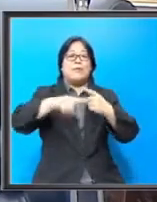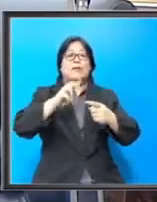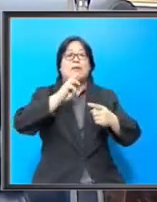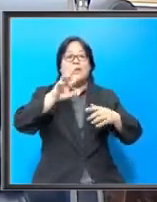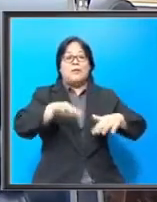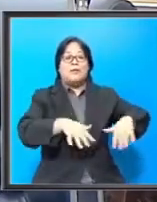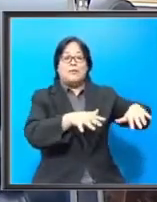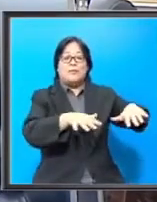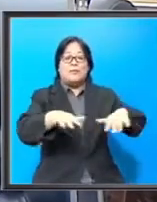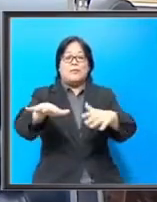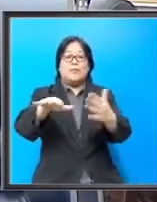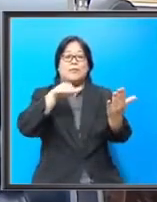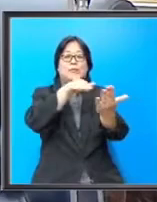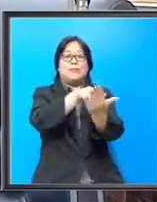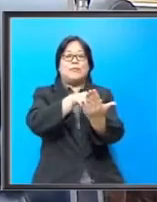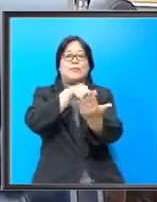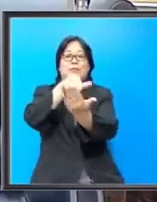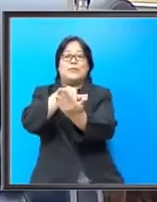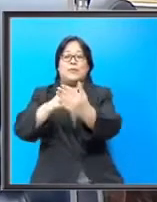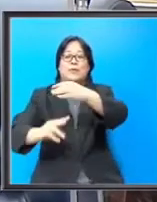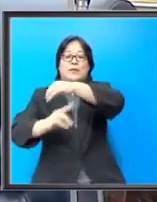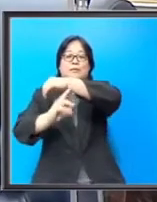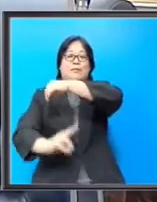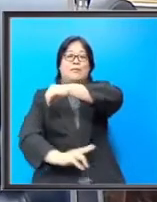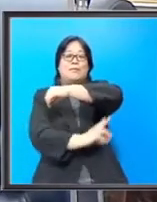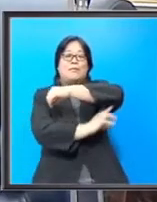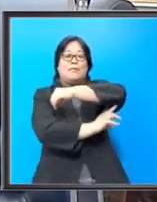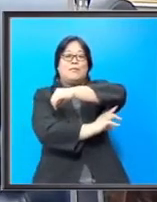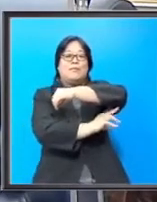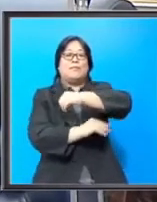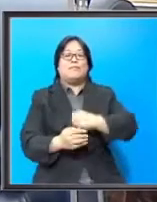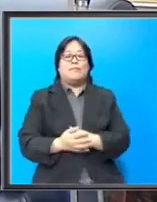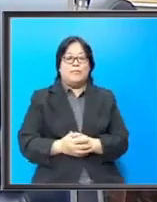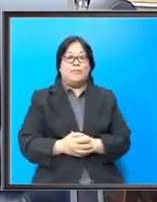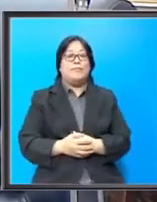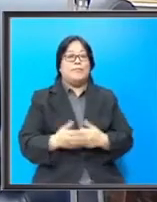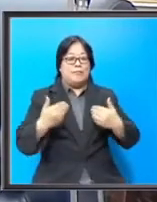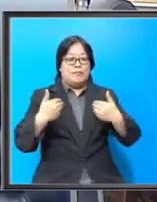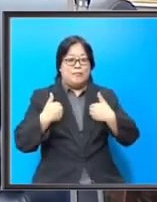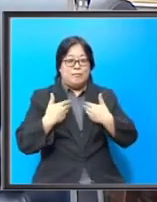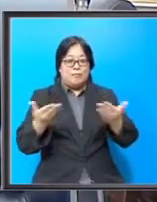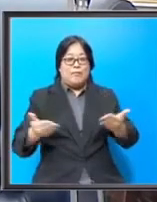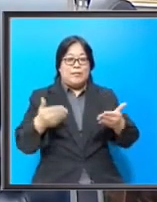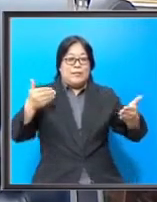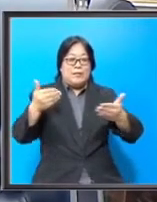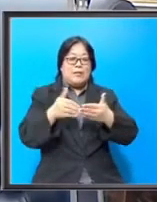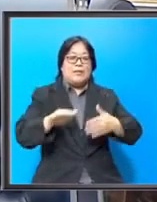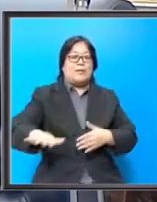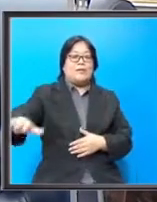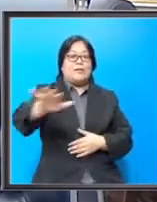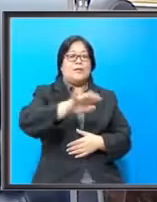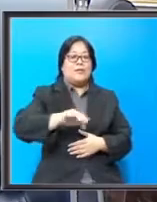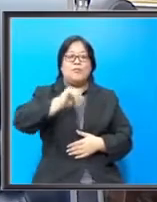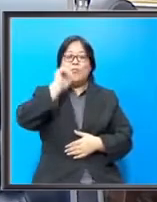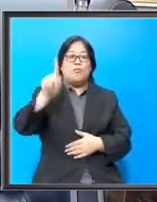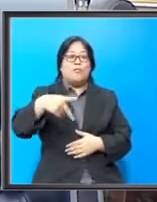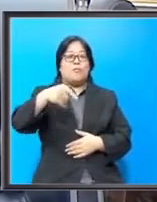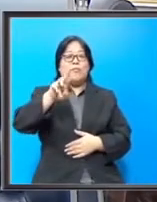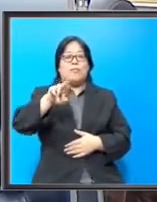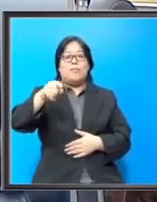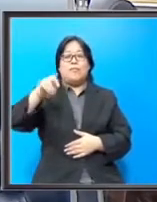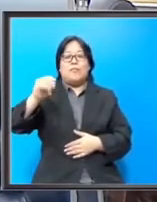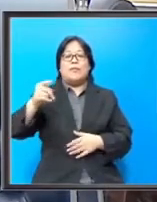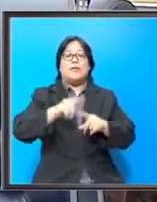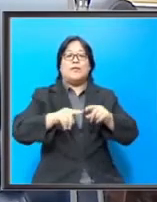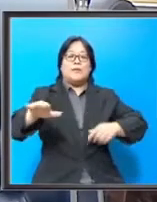aliran air ini tersekat pada jabatan-jabatan yang ada di hampir seluruh Bukan saja di fasih